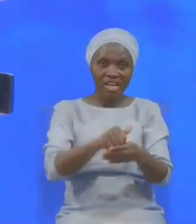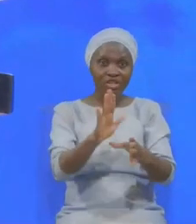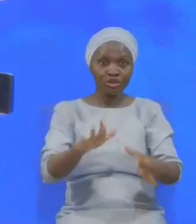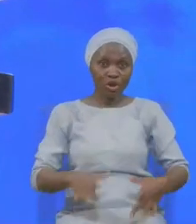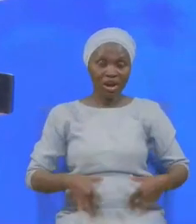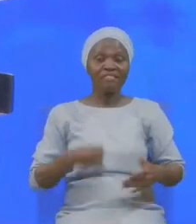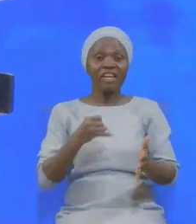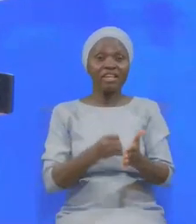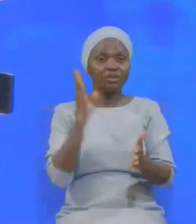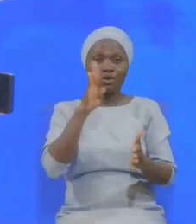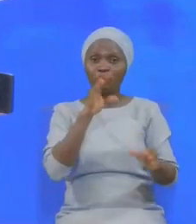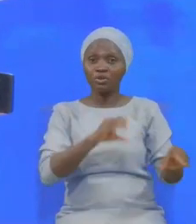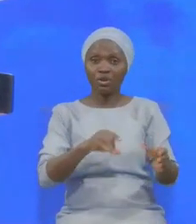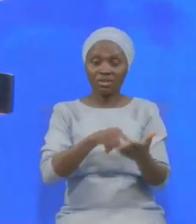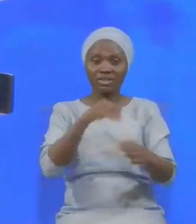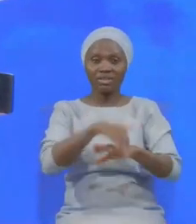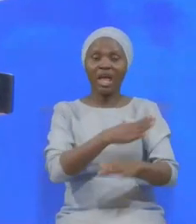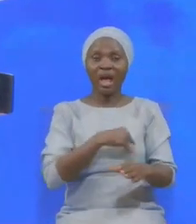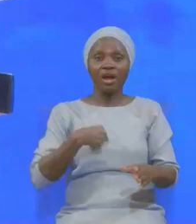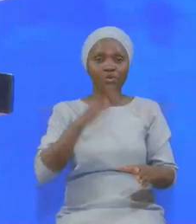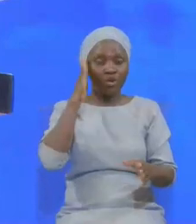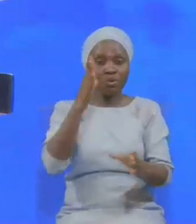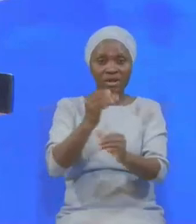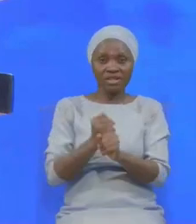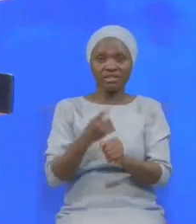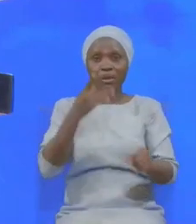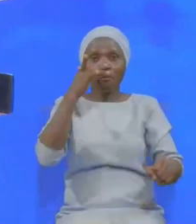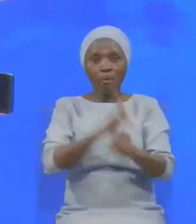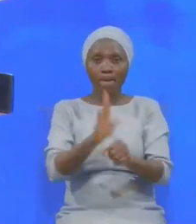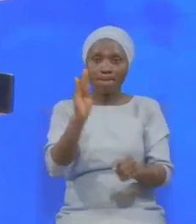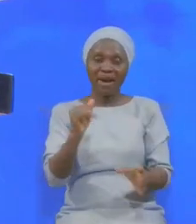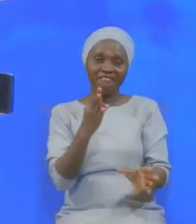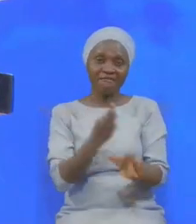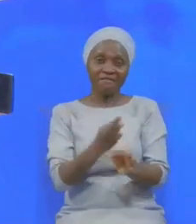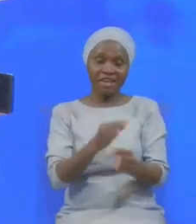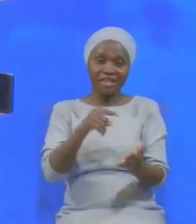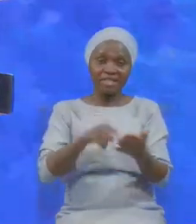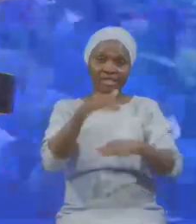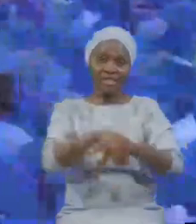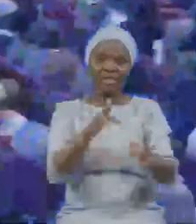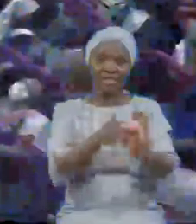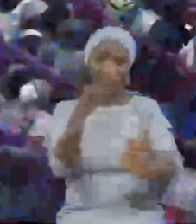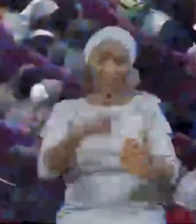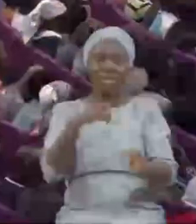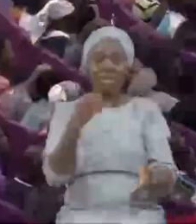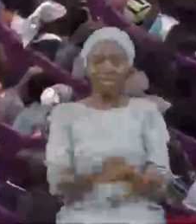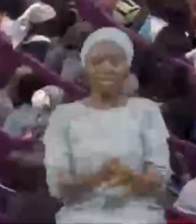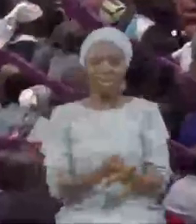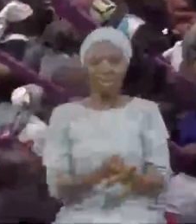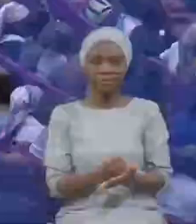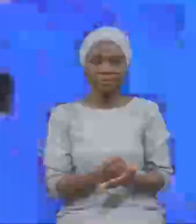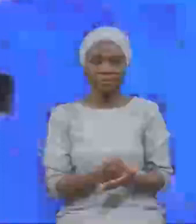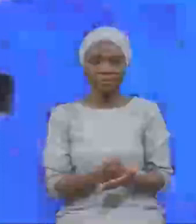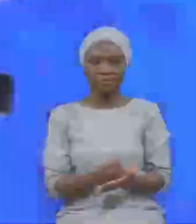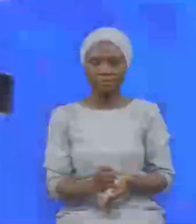hériter les promesses de Dieu par la foi ce soir. Cela va arriver au nom de Jésus-Christ.